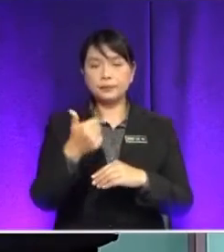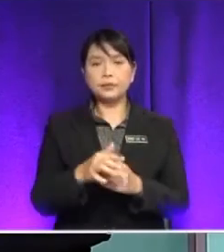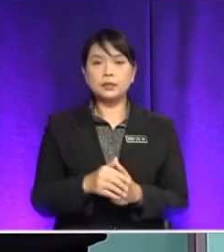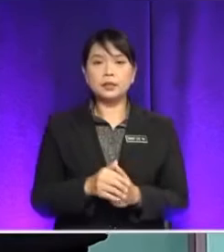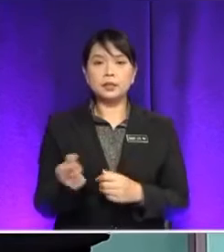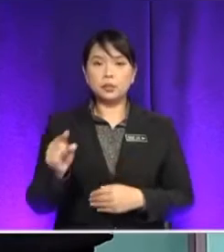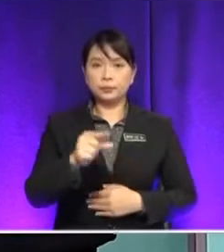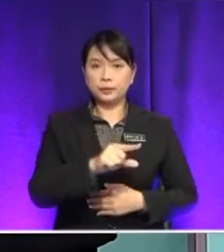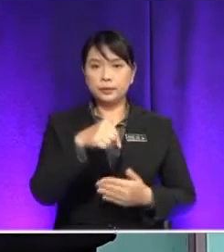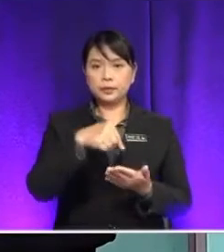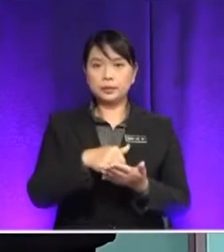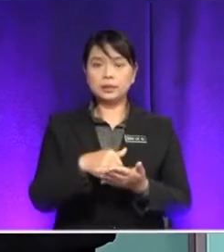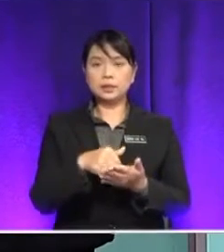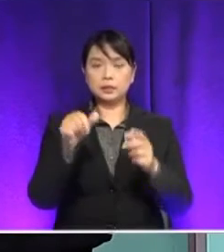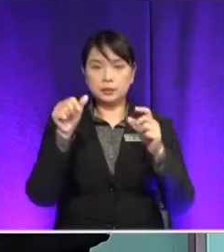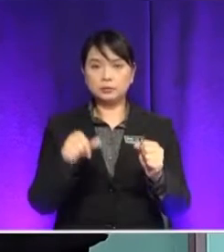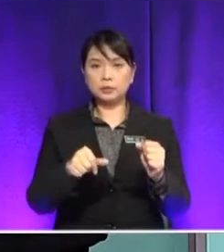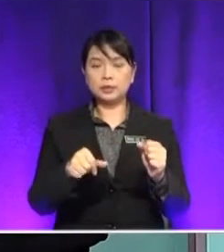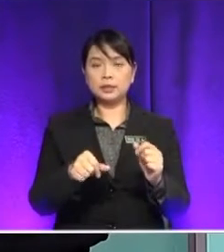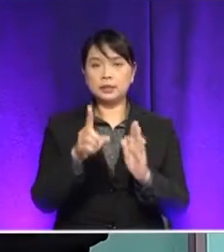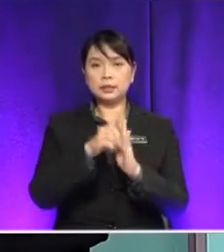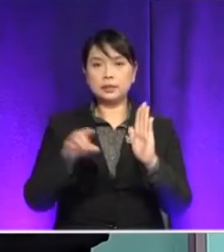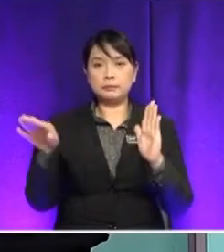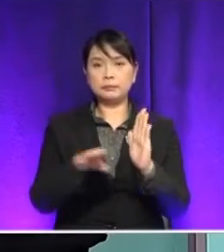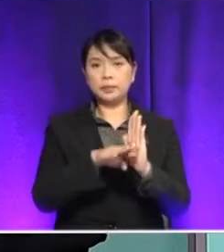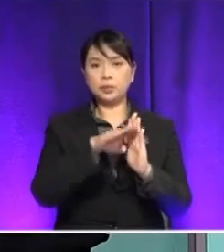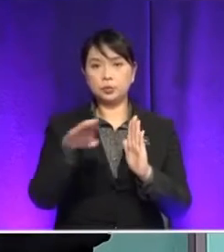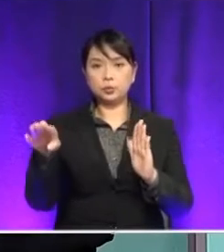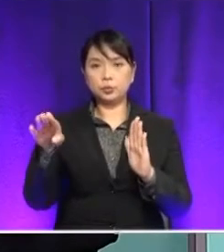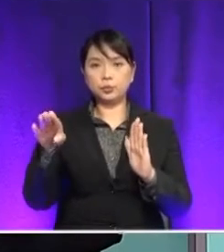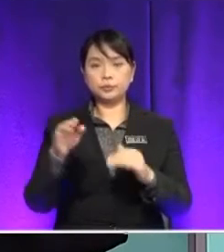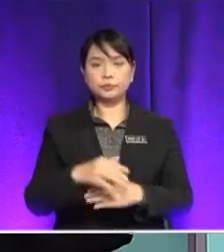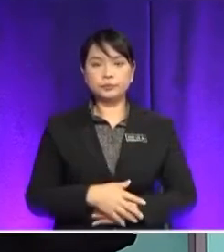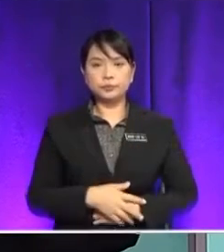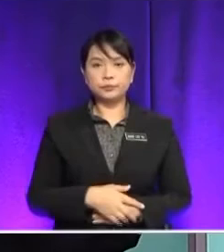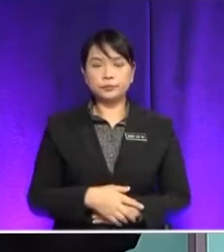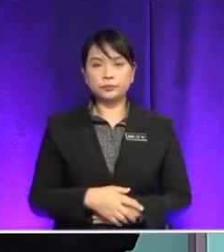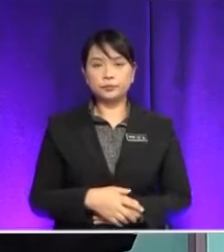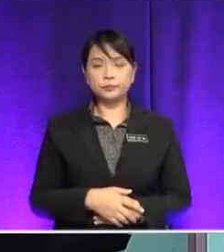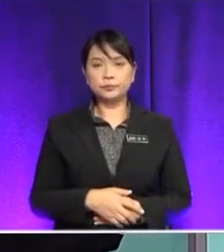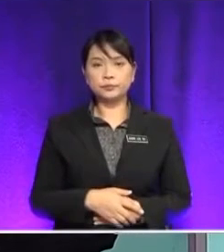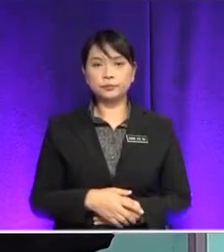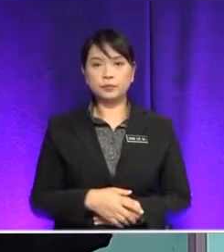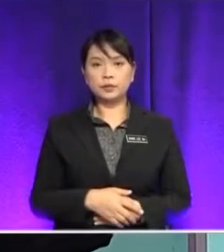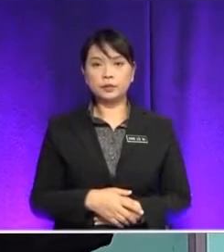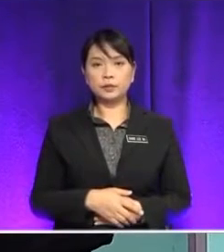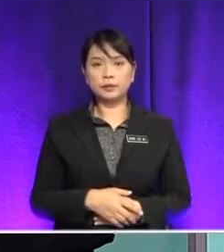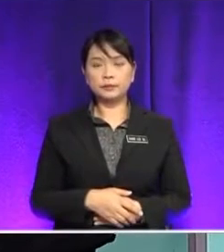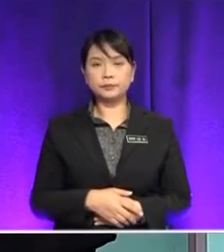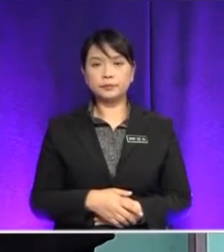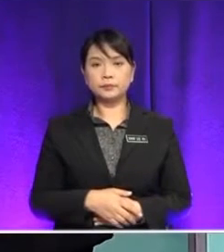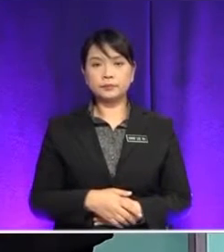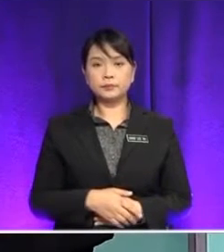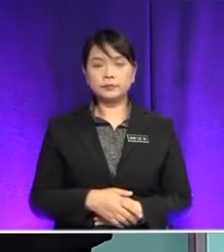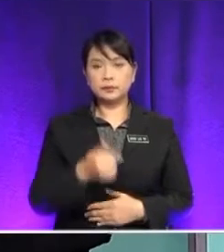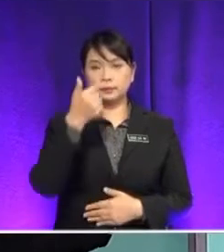air kita pedas salah tuh mikirnya batu pasir couple ya pekerja kapan kembalilah Oke kedalaman tuh sebaiknya demi